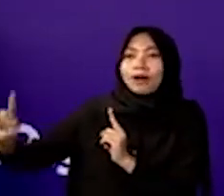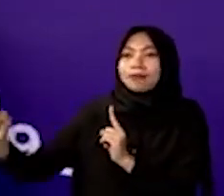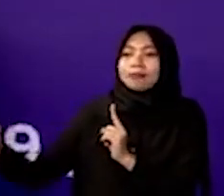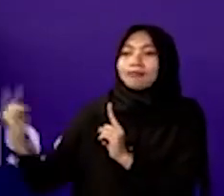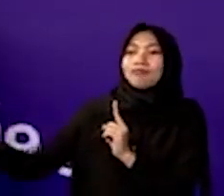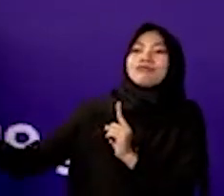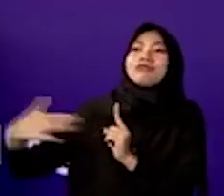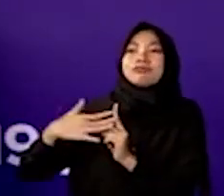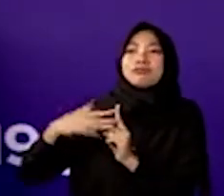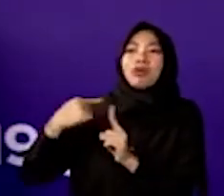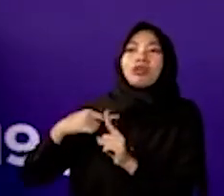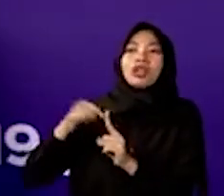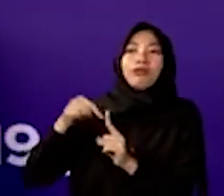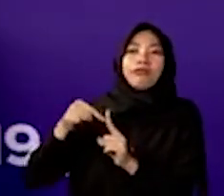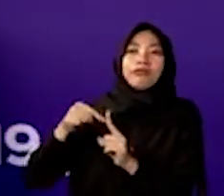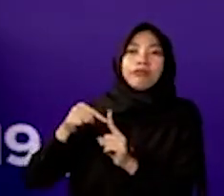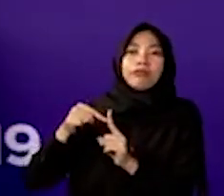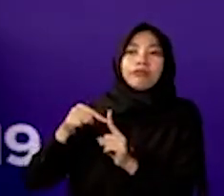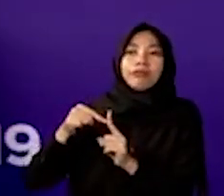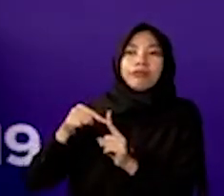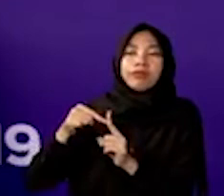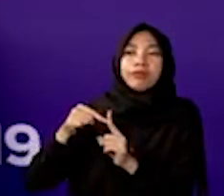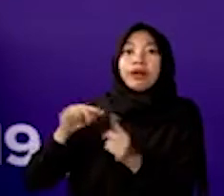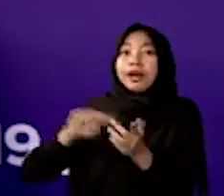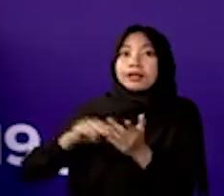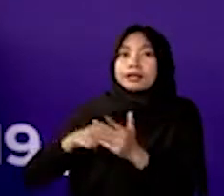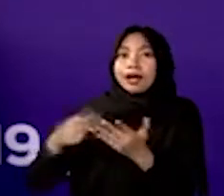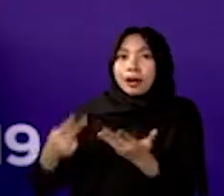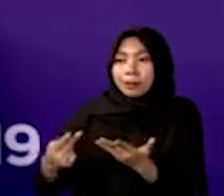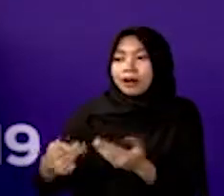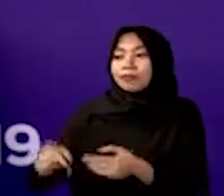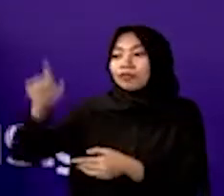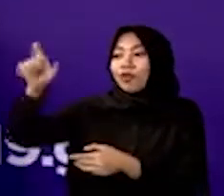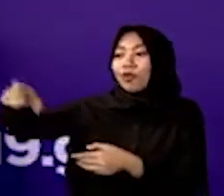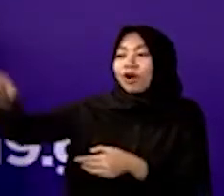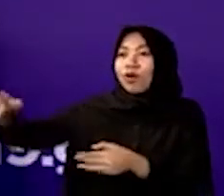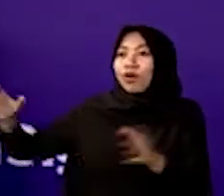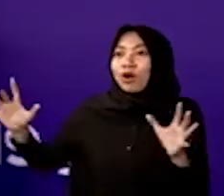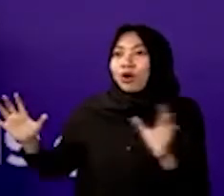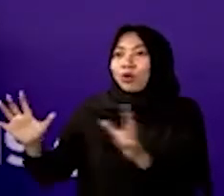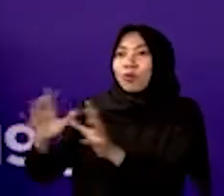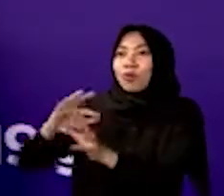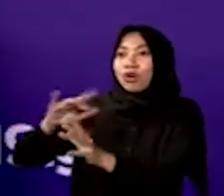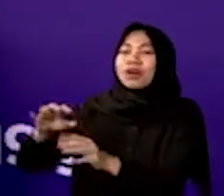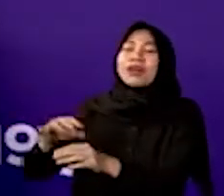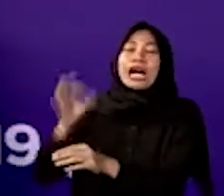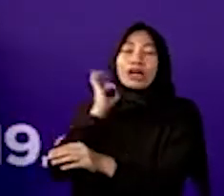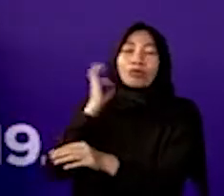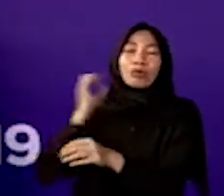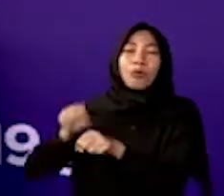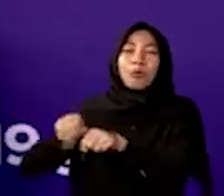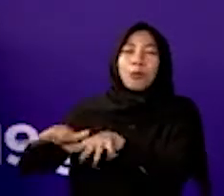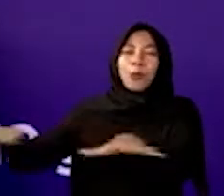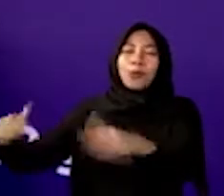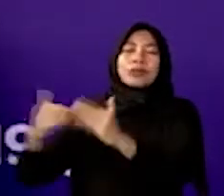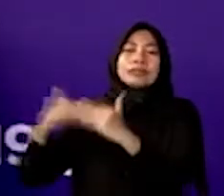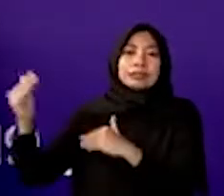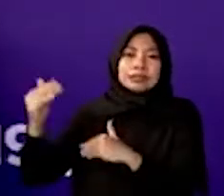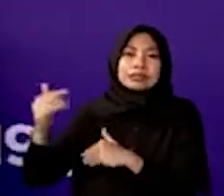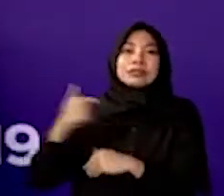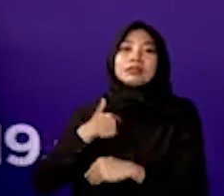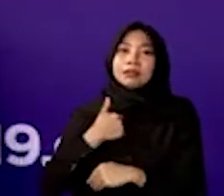rumah oleh karenanya menimbulkan kerumunan berpotensi terjadinya penularan dan kami